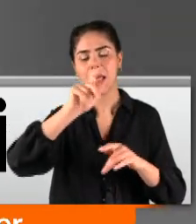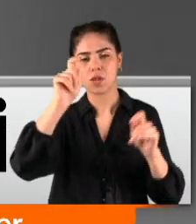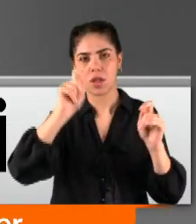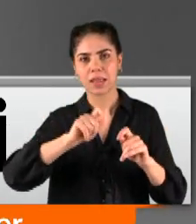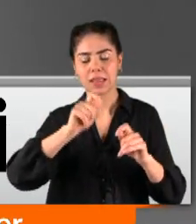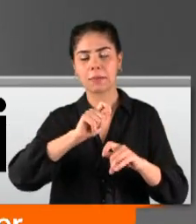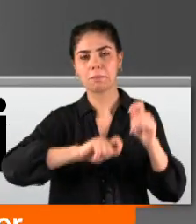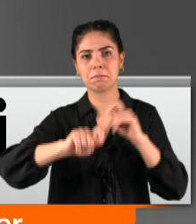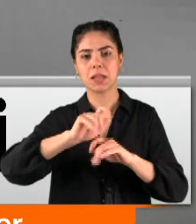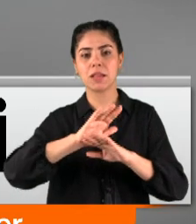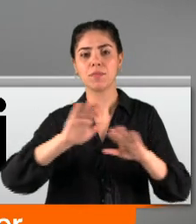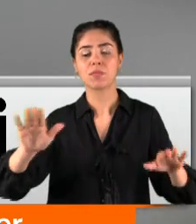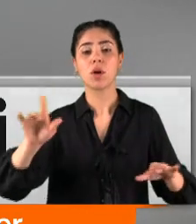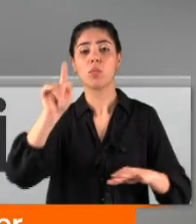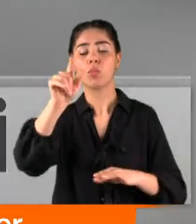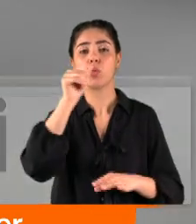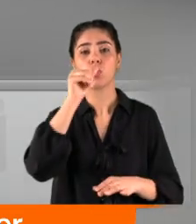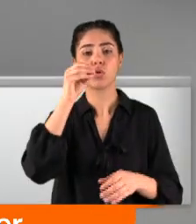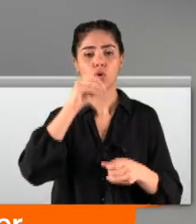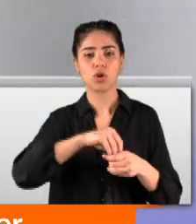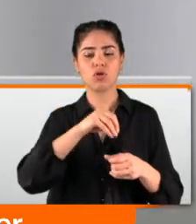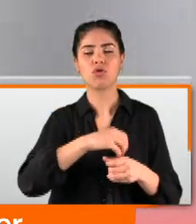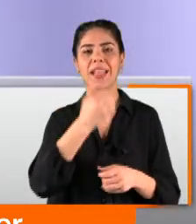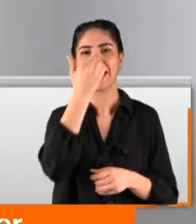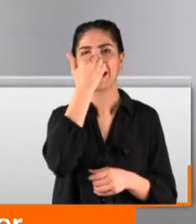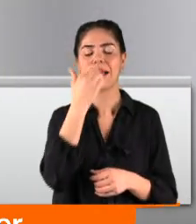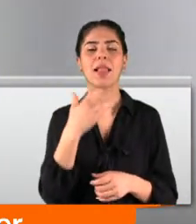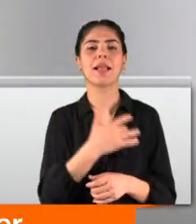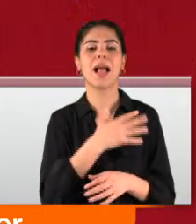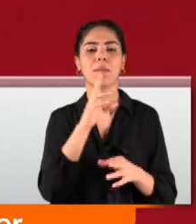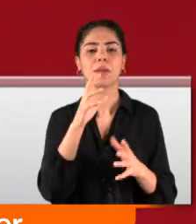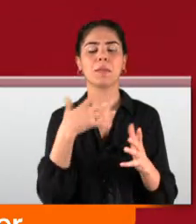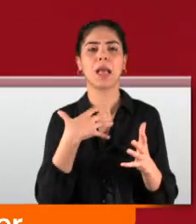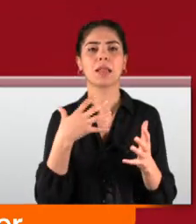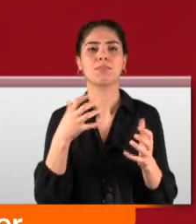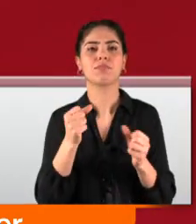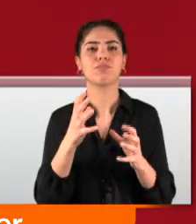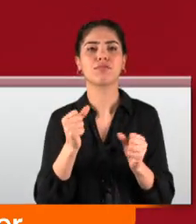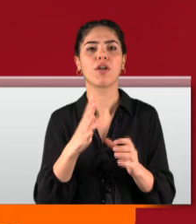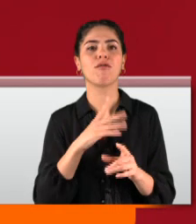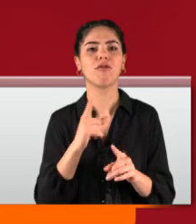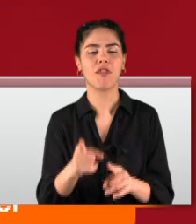yapıştırılan kaslar sayesinde suda Tıpkı kan pompalayan bir kalp ciddi kasılıyor